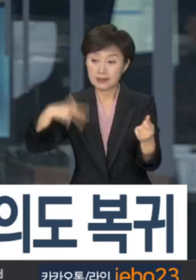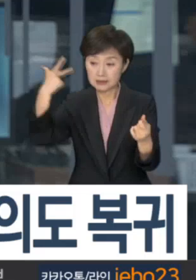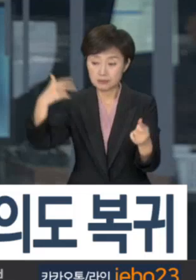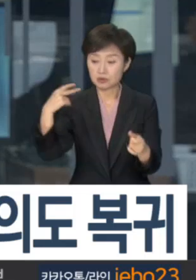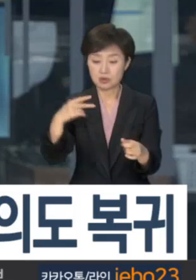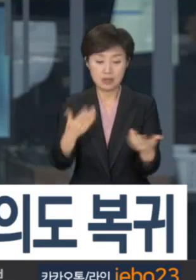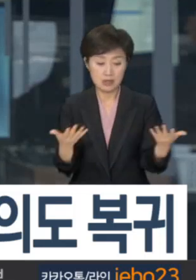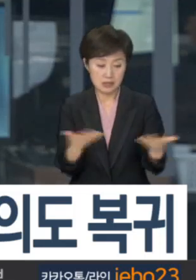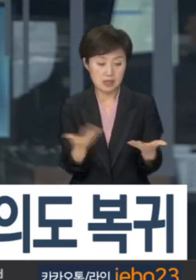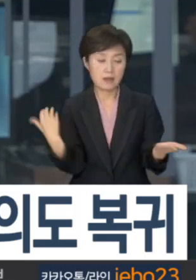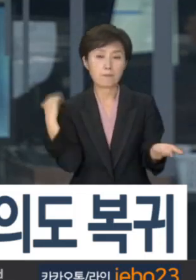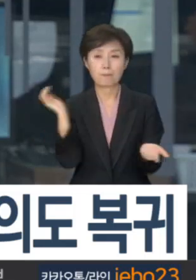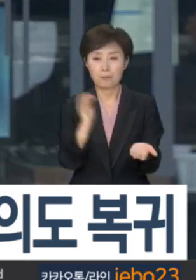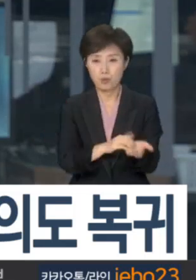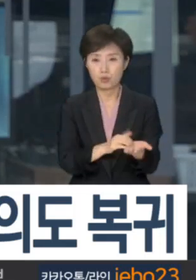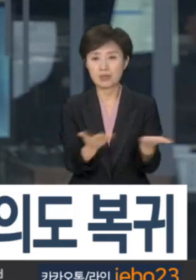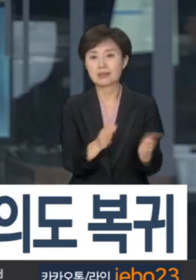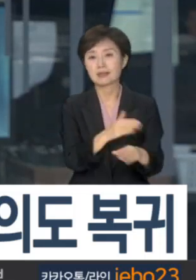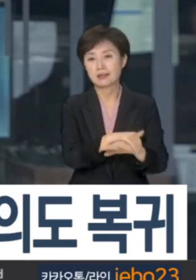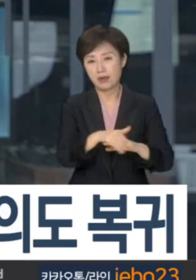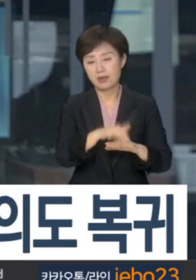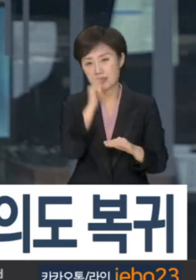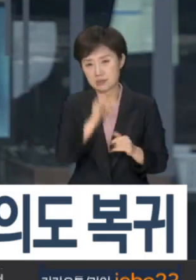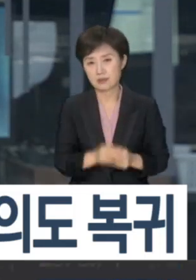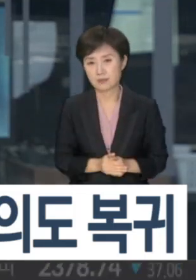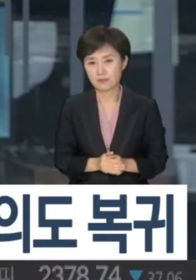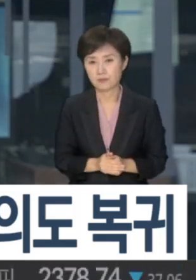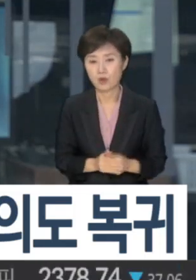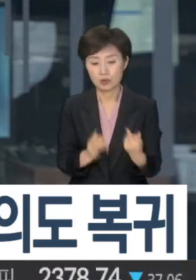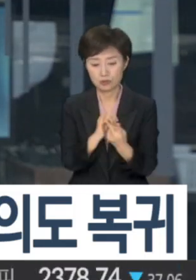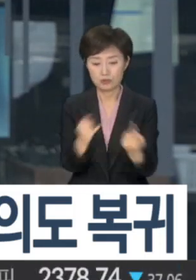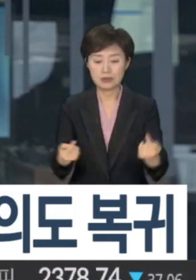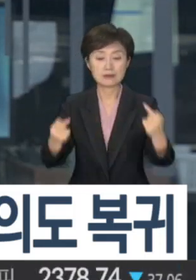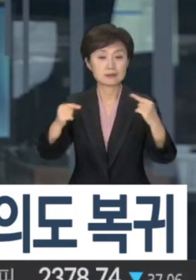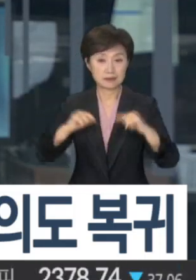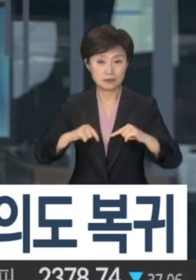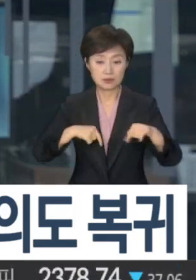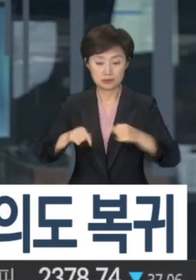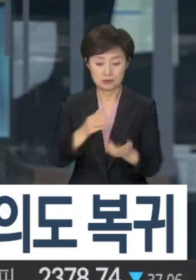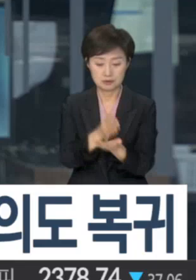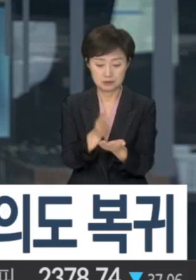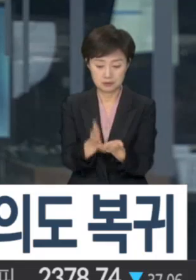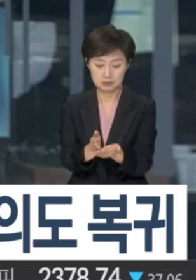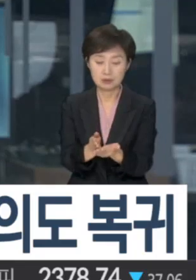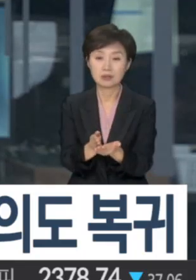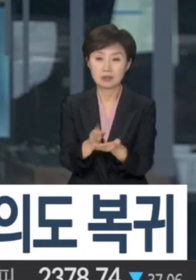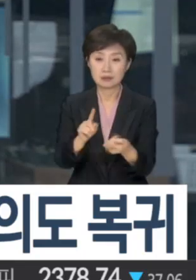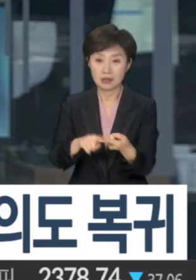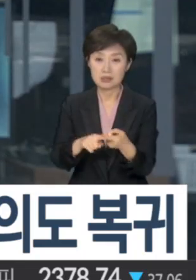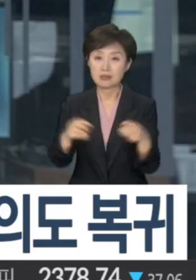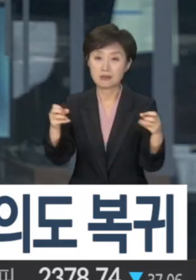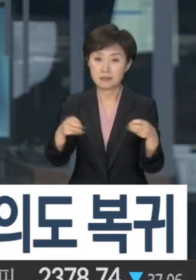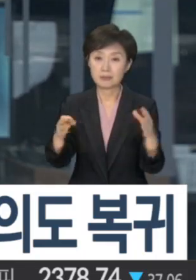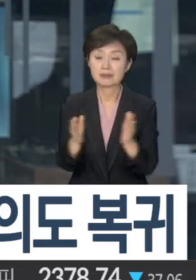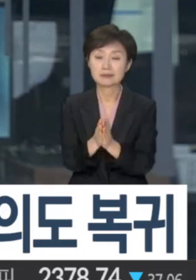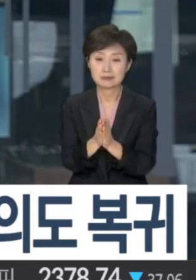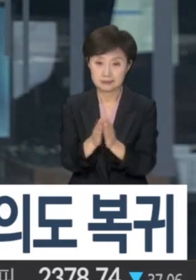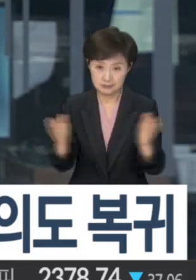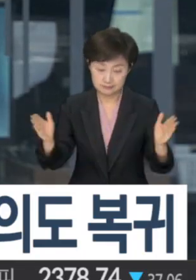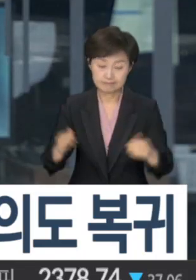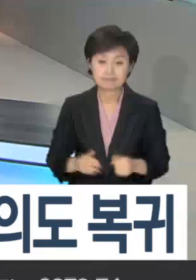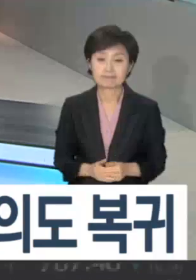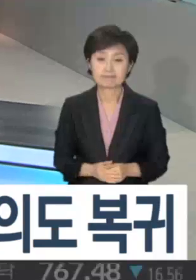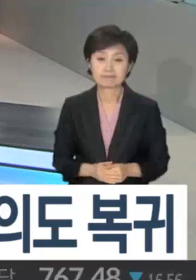여의도에 복귀하는데요. 오늘의 정치권 이슈들 김병민 국민의힘 최고위원, 김수영 전 양천구청장 두 분과